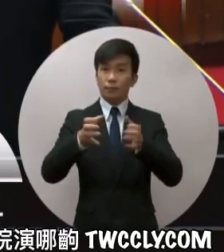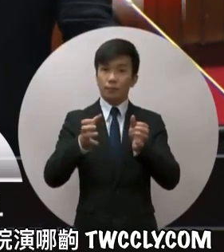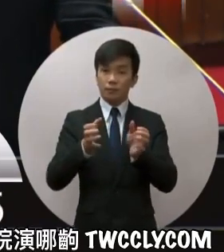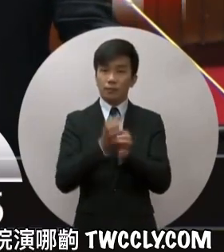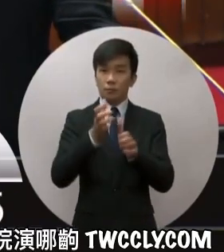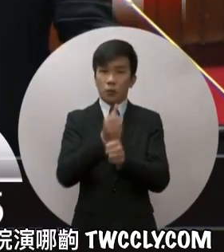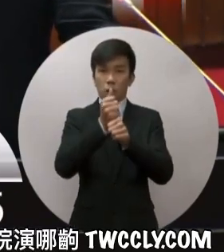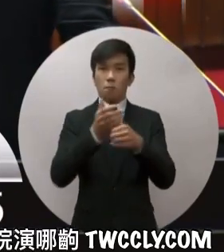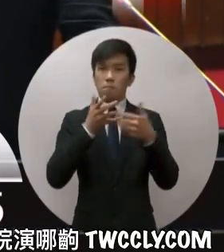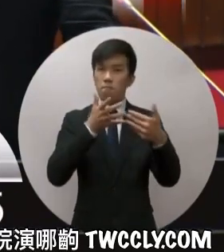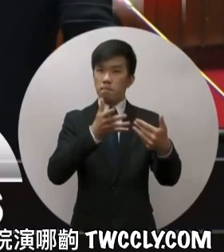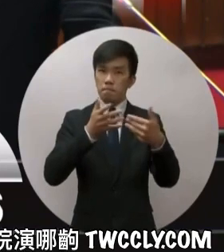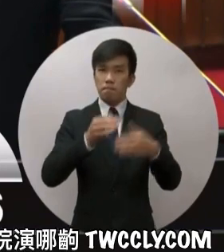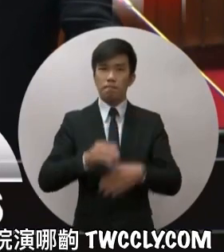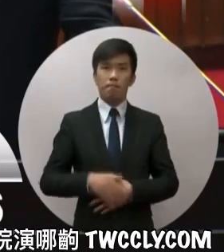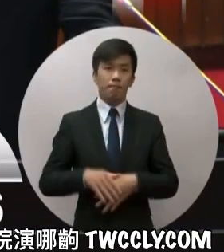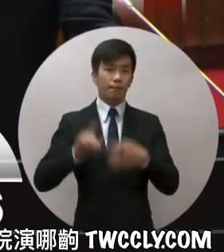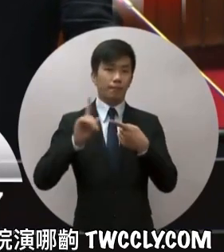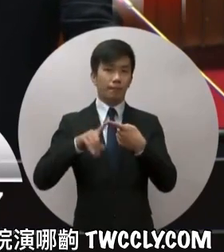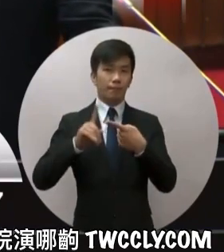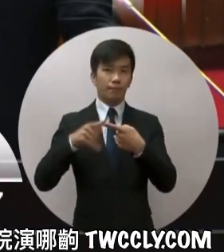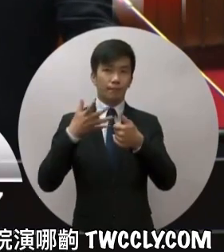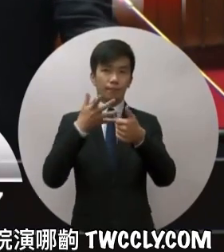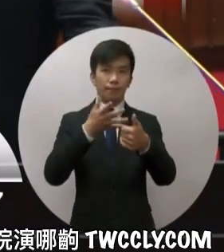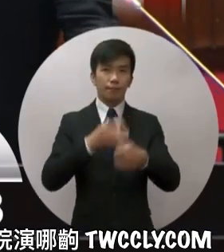質詢那首先第一個議題